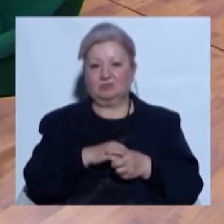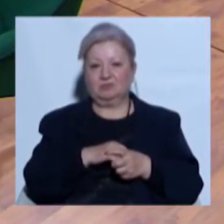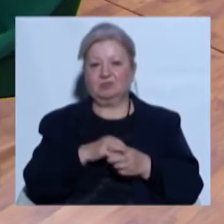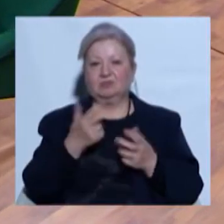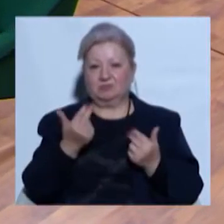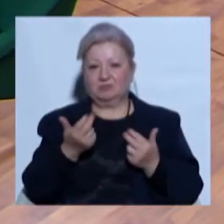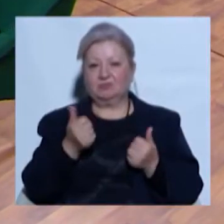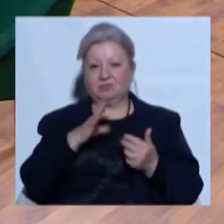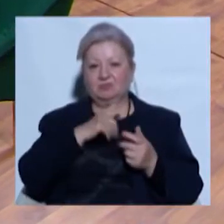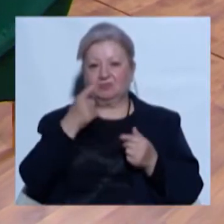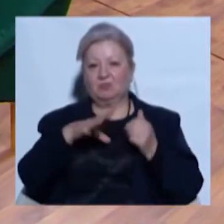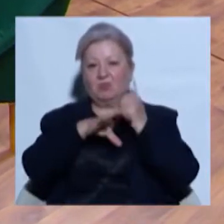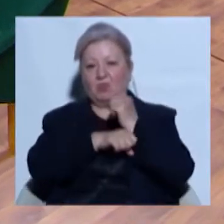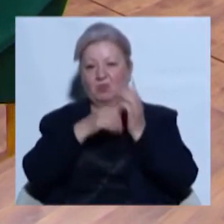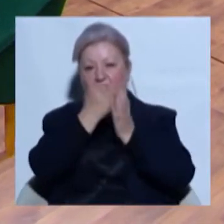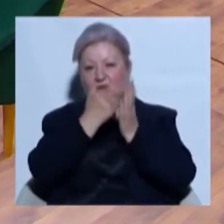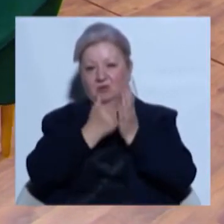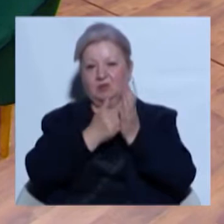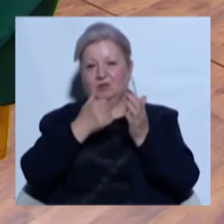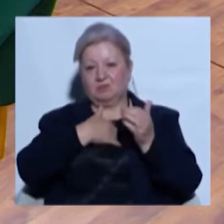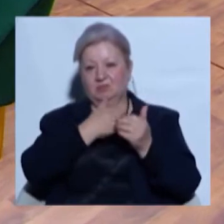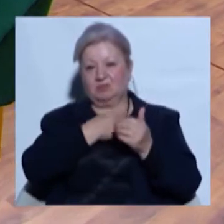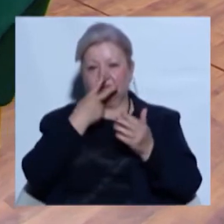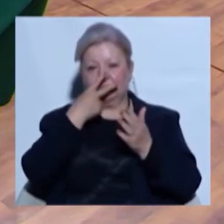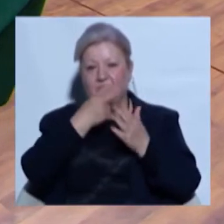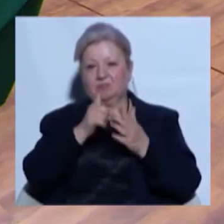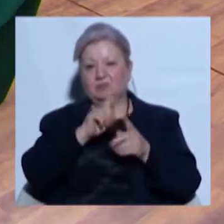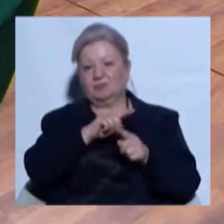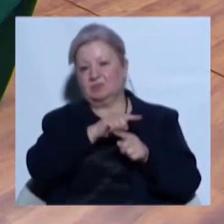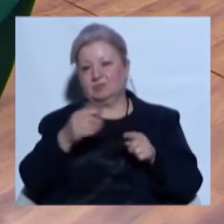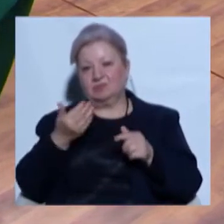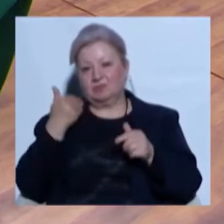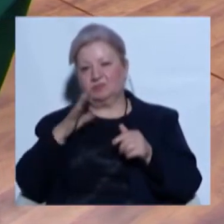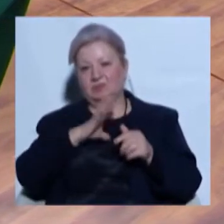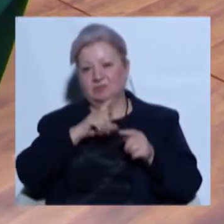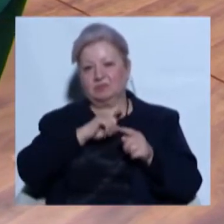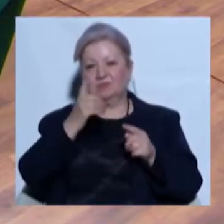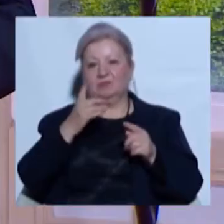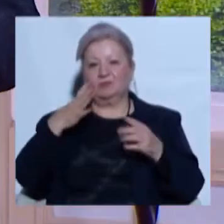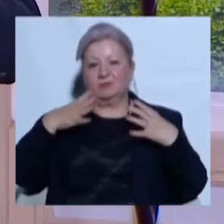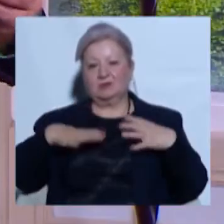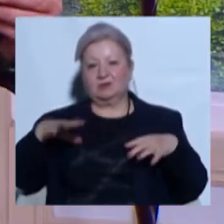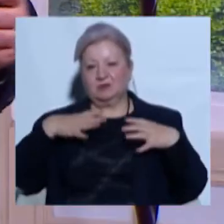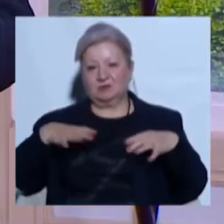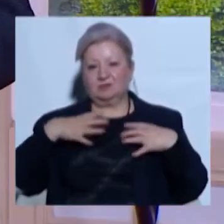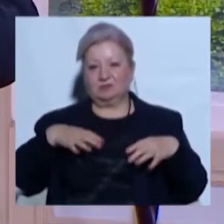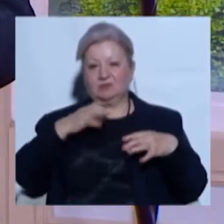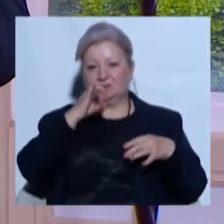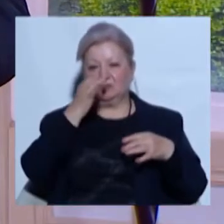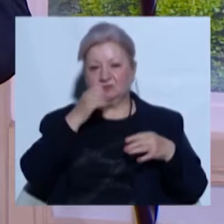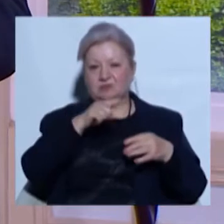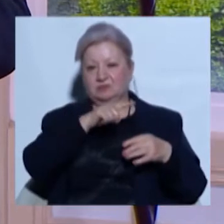დიახ, ბოლო გაკვეთილია და მინდა რომ თვალი გადავავლოთ ჩვენ წარსულს, რადგან თქვენ საქართველოს ისტორიას ასე ერთსაგნად ერთი